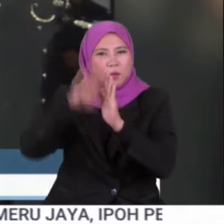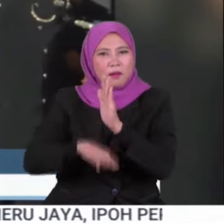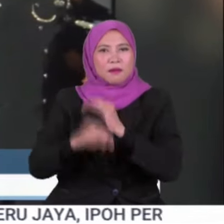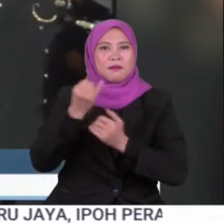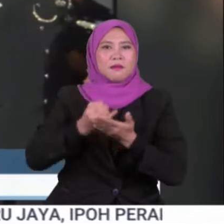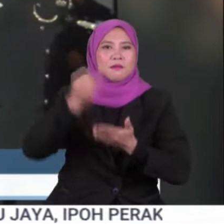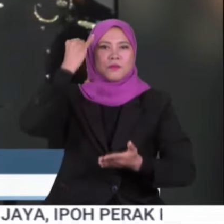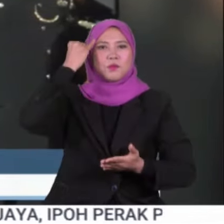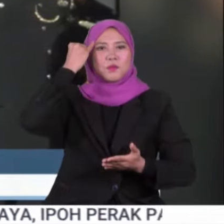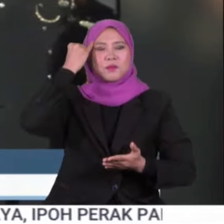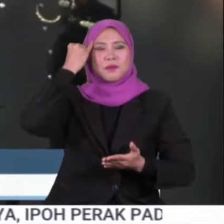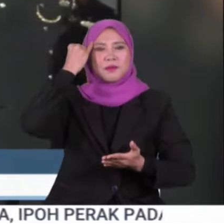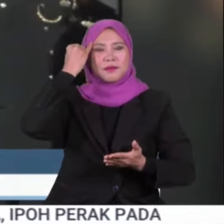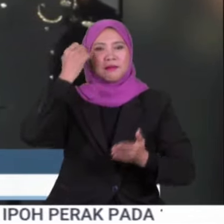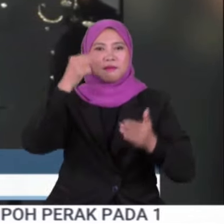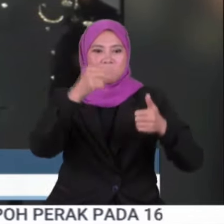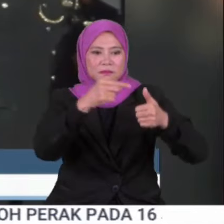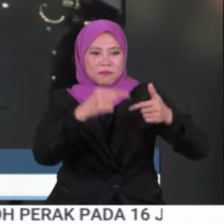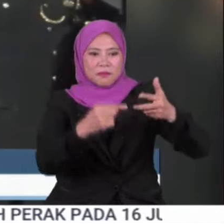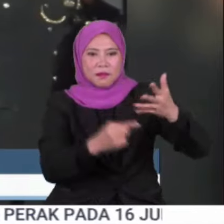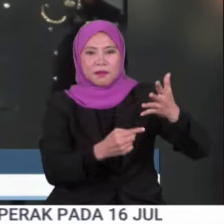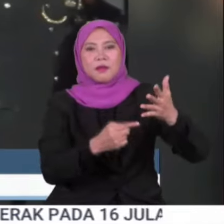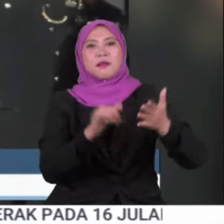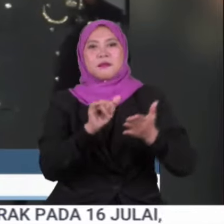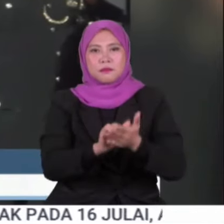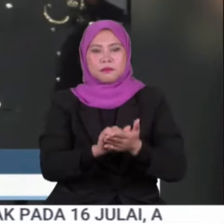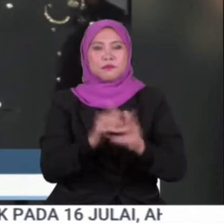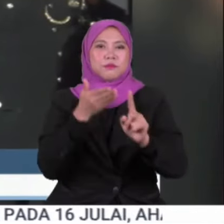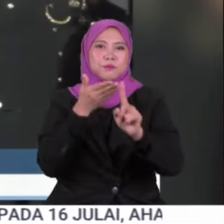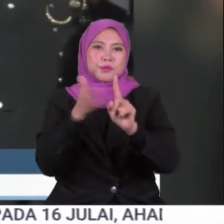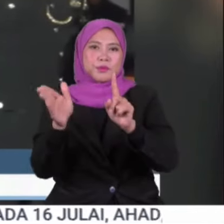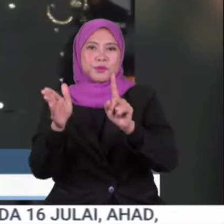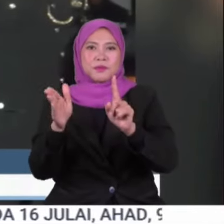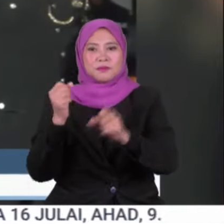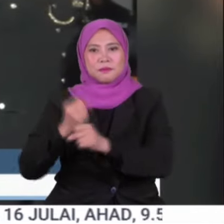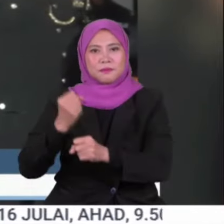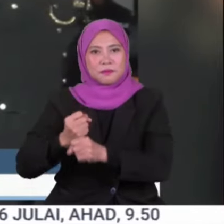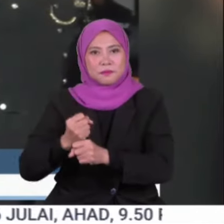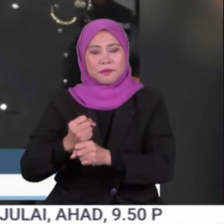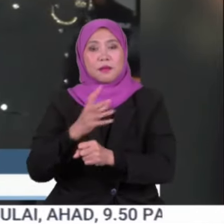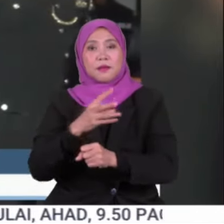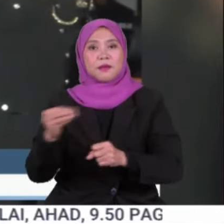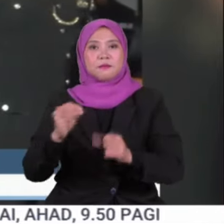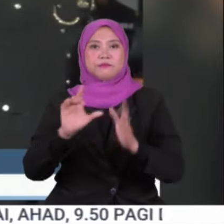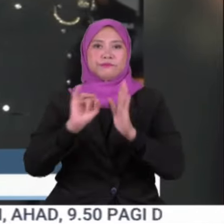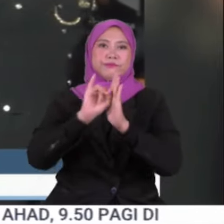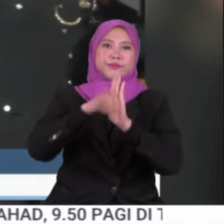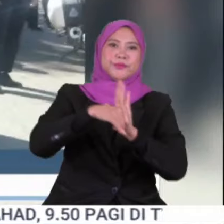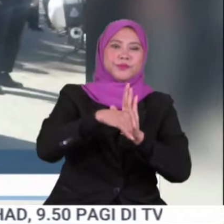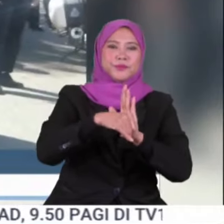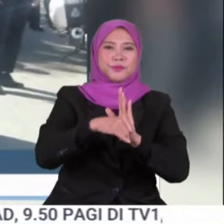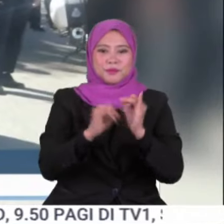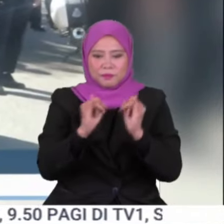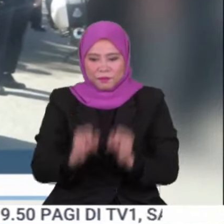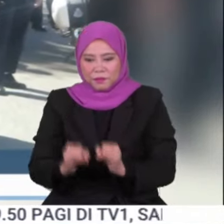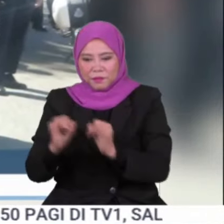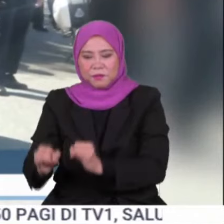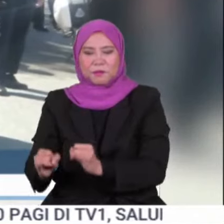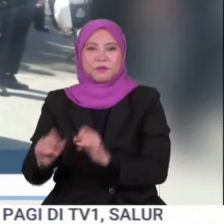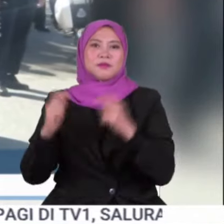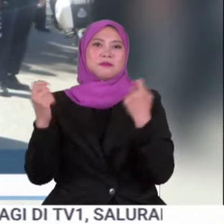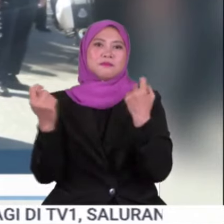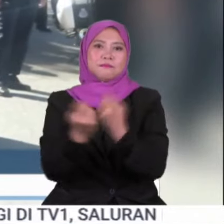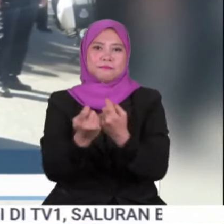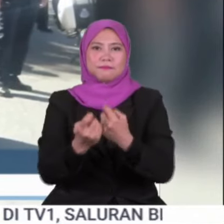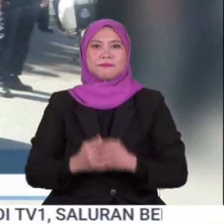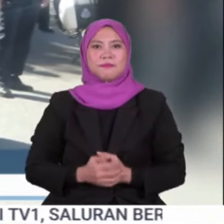tentang perkara-perkara tersebut menjadi punca pelanggaran tata kerja yang seterusnya menjejaskan prestasi individu dan imej